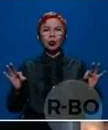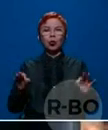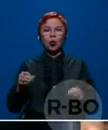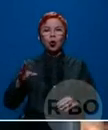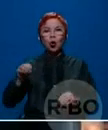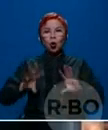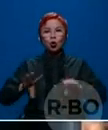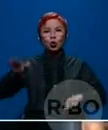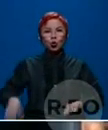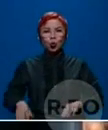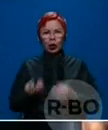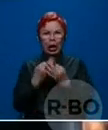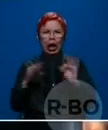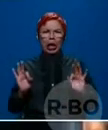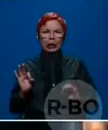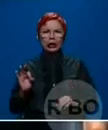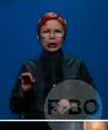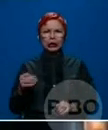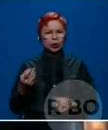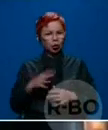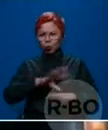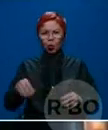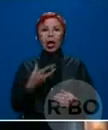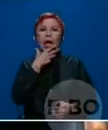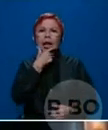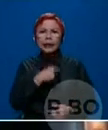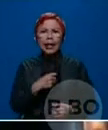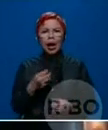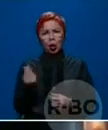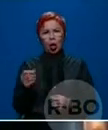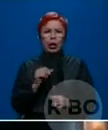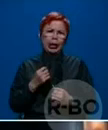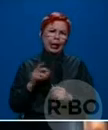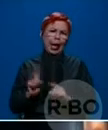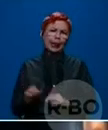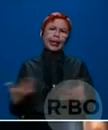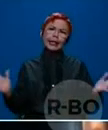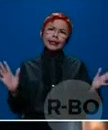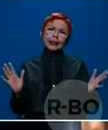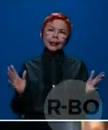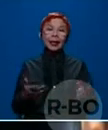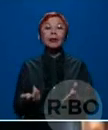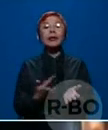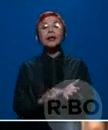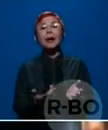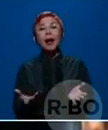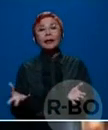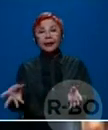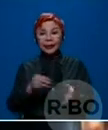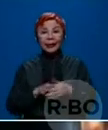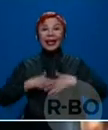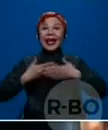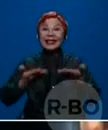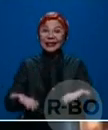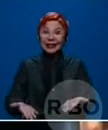UMP gratis lansia gratis gitu ya jadi ini adalah hasil dari apa yang kita